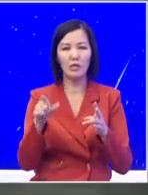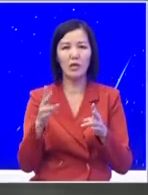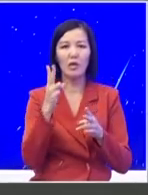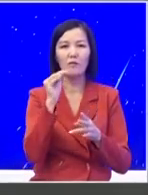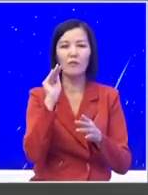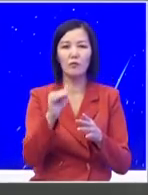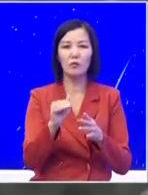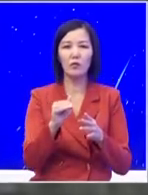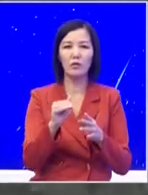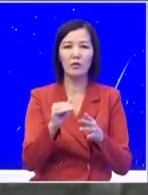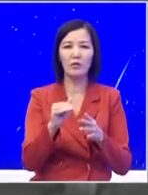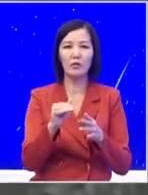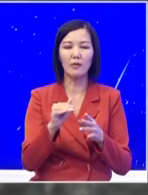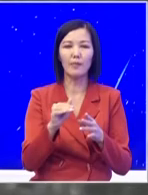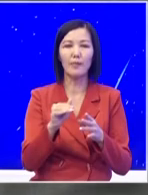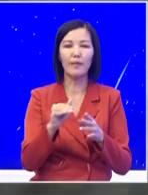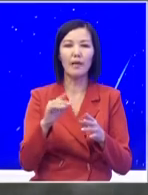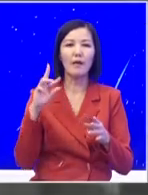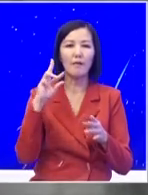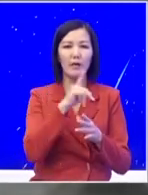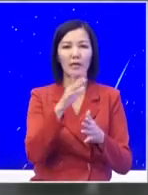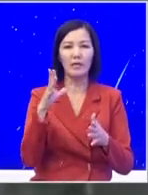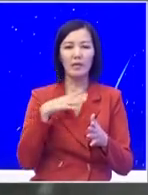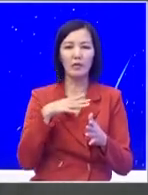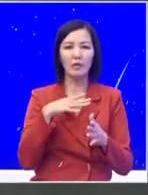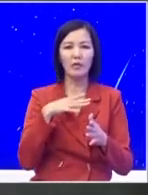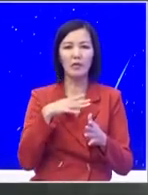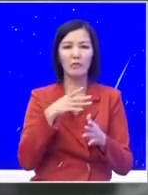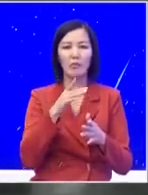тысяч подверглись радиоактивному облучению. Год от года на